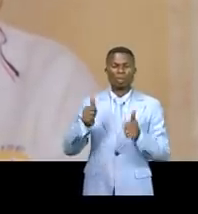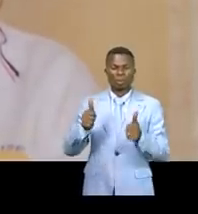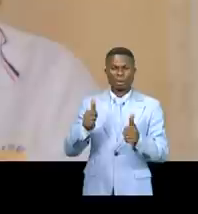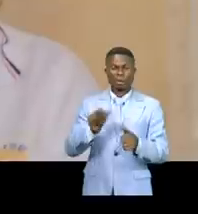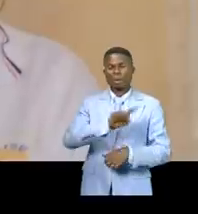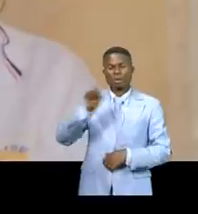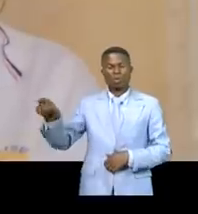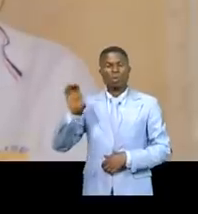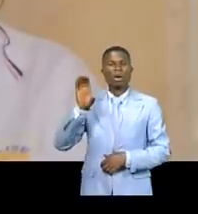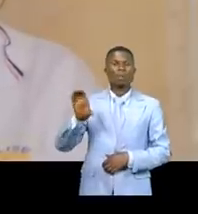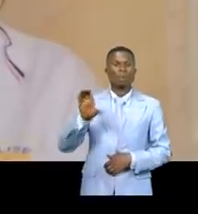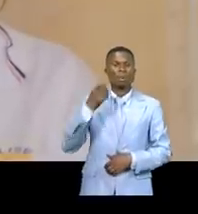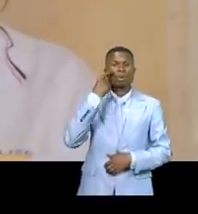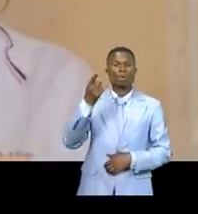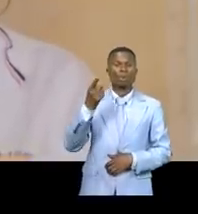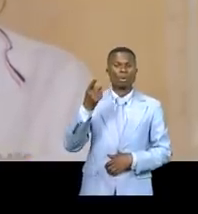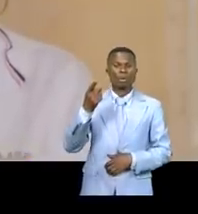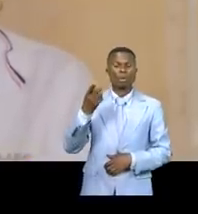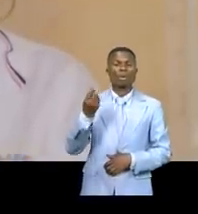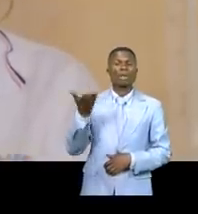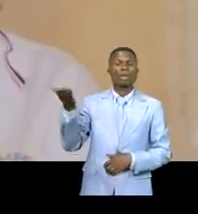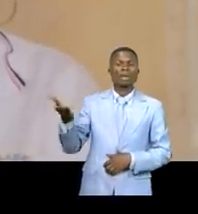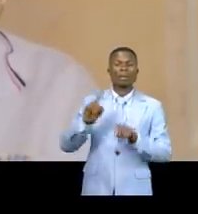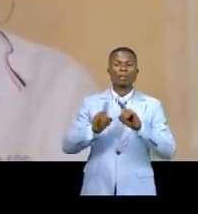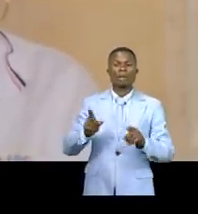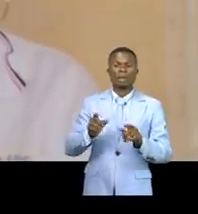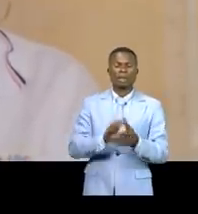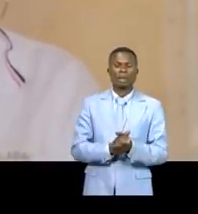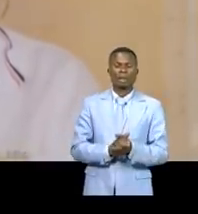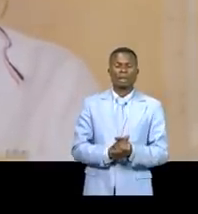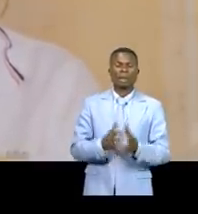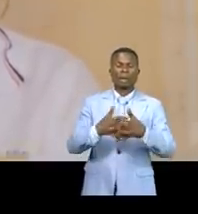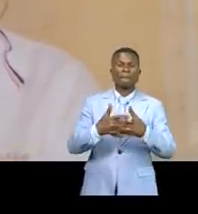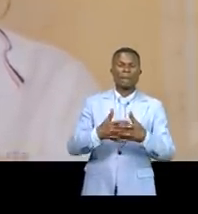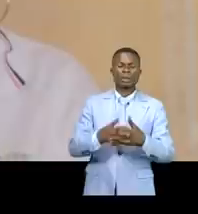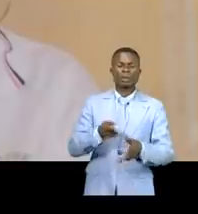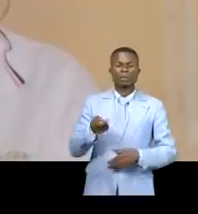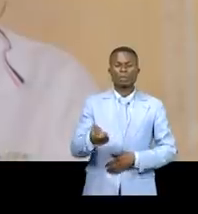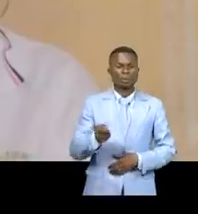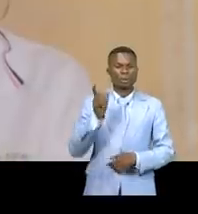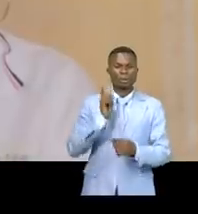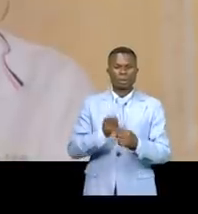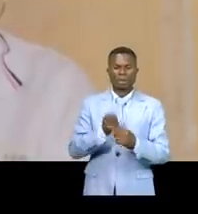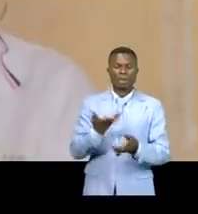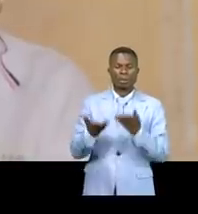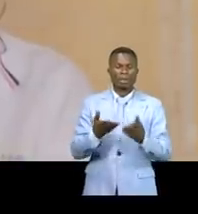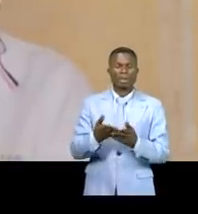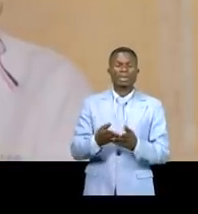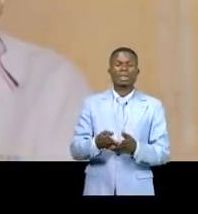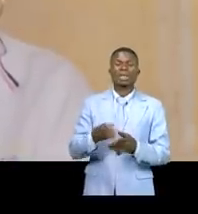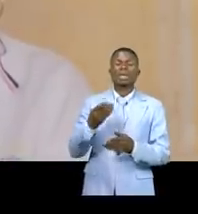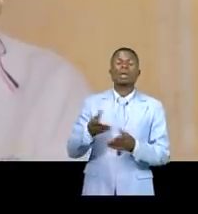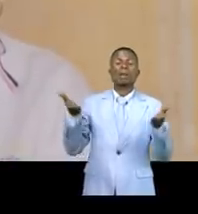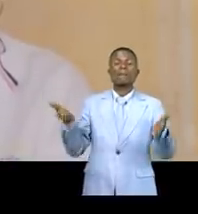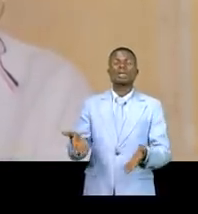à la banque, on voit qu'il y a l'argent, mais il n'y a pas de listing. Ou soit il y a le listing, mais il n'y a pas d'argent. On est là sous